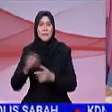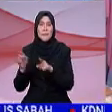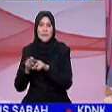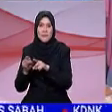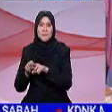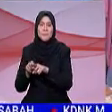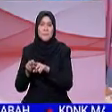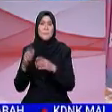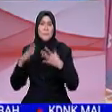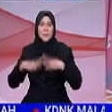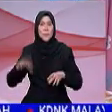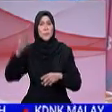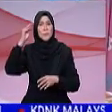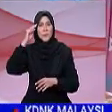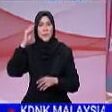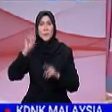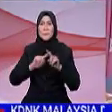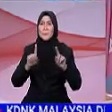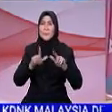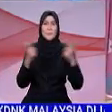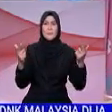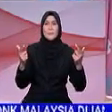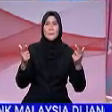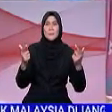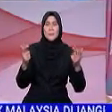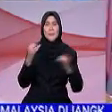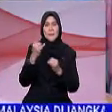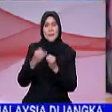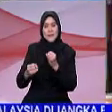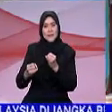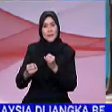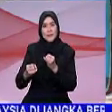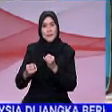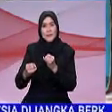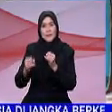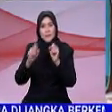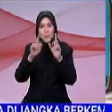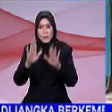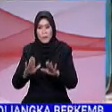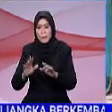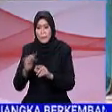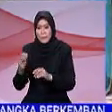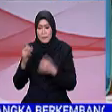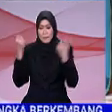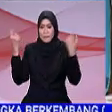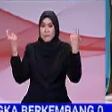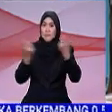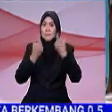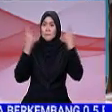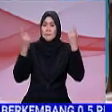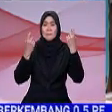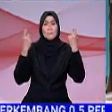Jumaat ke apa. Tapi memang lain lah. Dengan hujung minggu kita pakai tu, dengan dalam suasana raya tu,